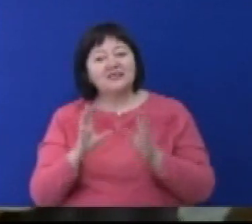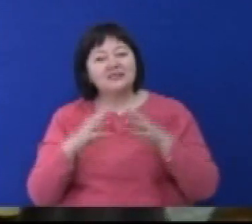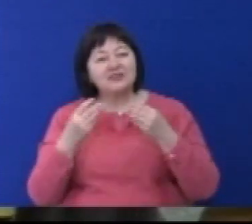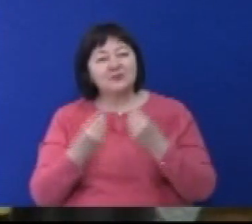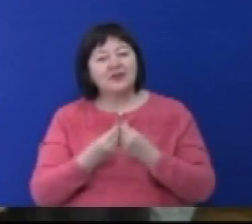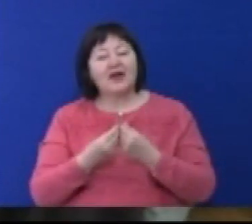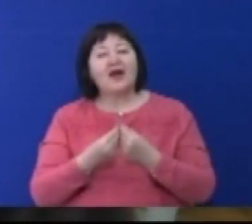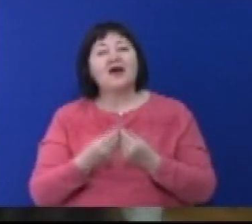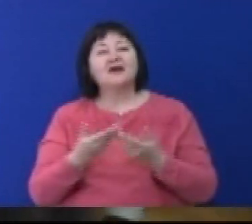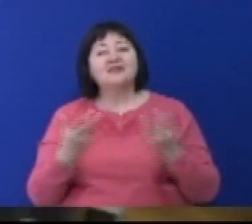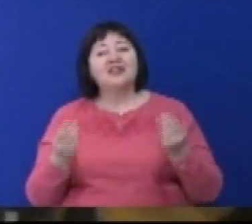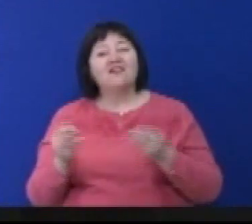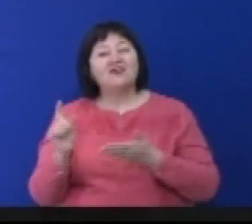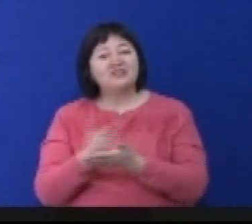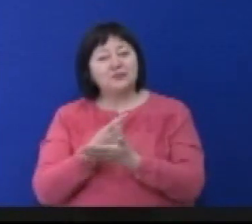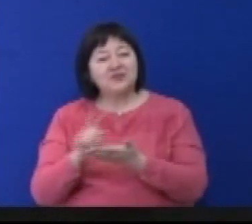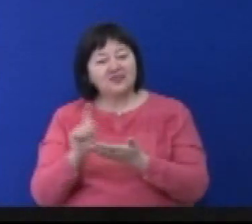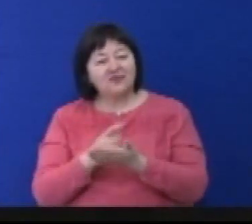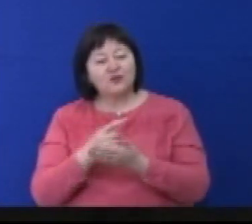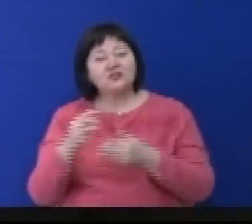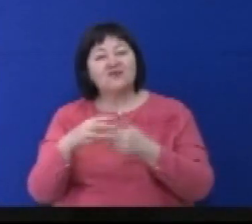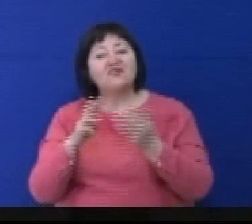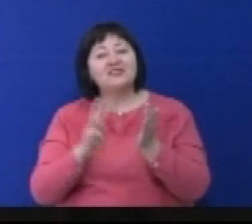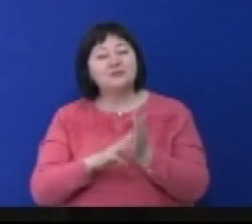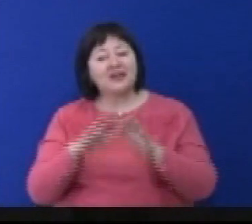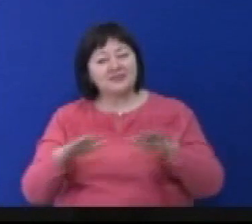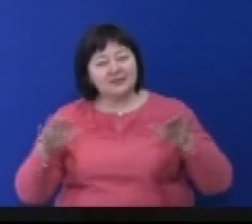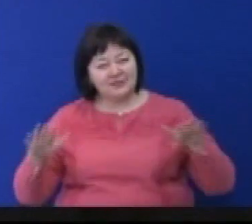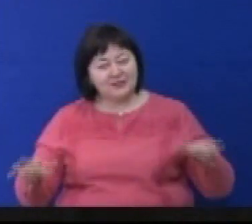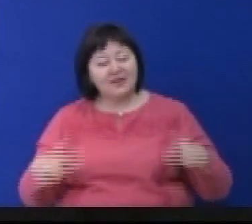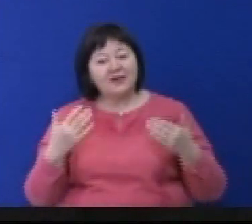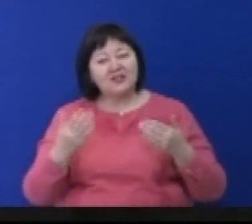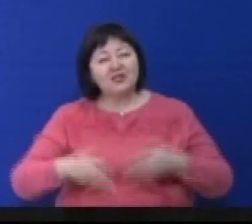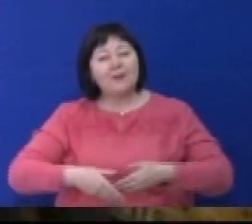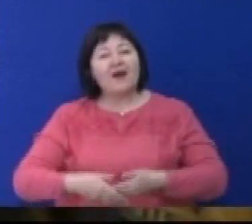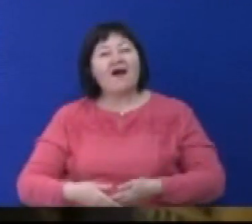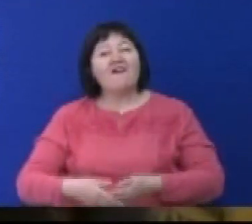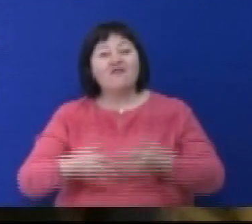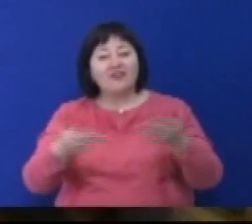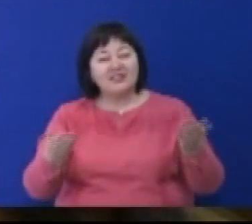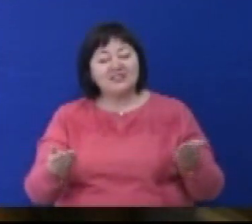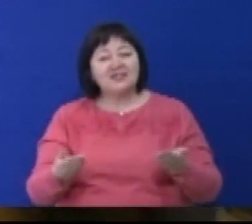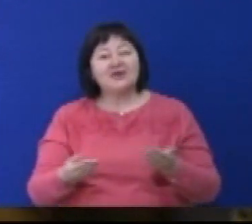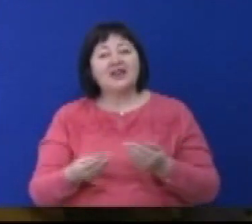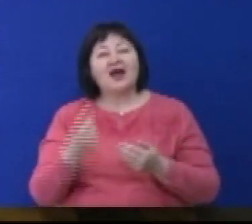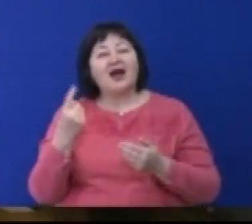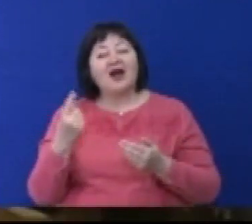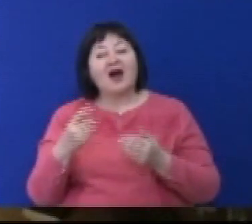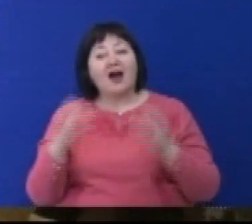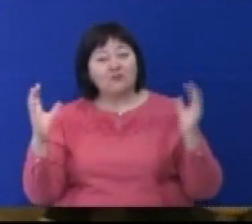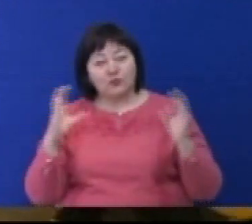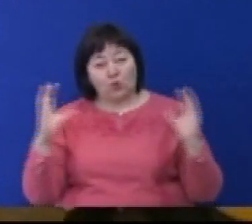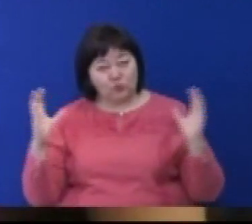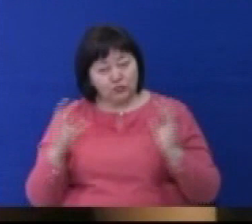Ольга Кандыбаның үйінде болды. Таяуда аймақ басшысының қолдауымен оларға шағын автобуспен 5 жер телімі берілген болатын.